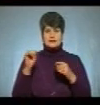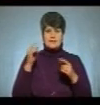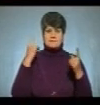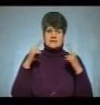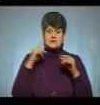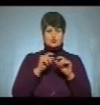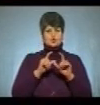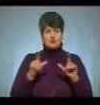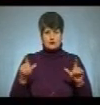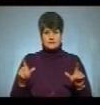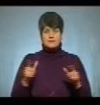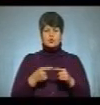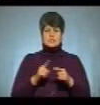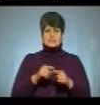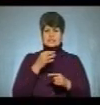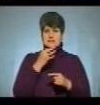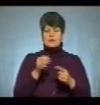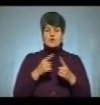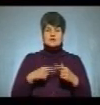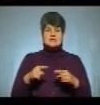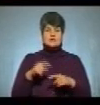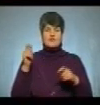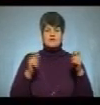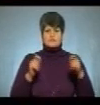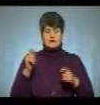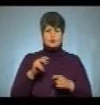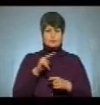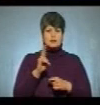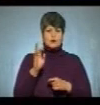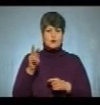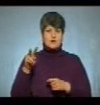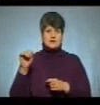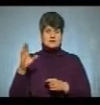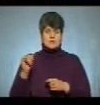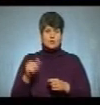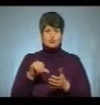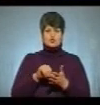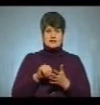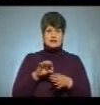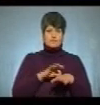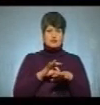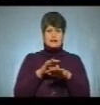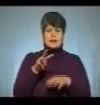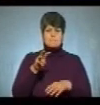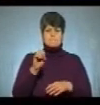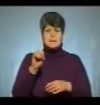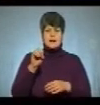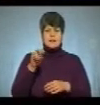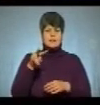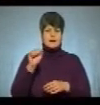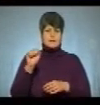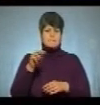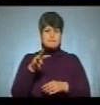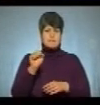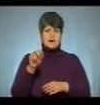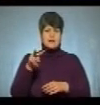мистецької школи. Про це повідомила організатор фестивалю Людмила Колісник. Учасники заходу водили маланку і виконували сучасні версії